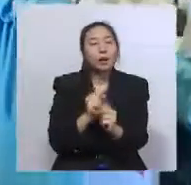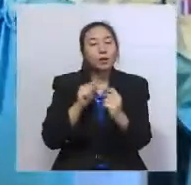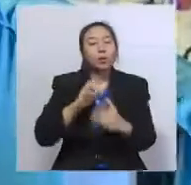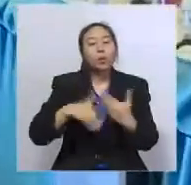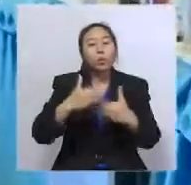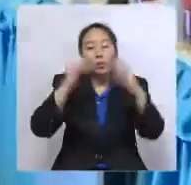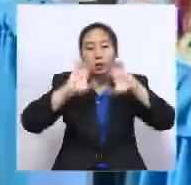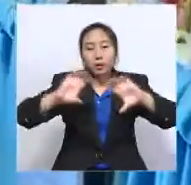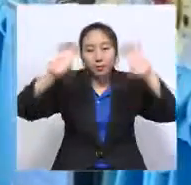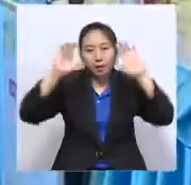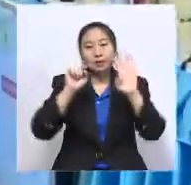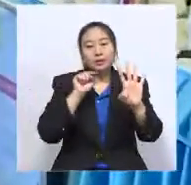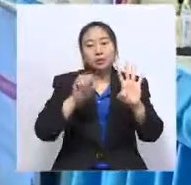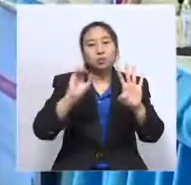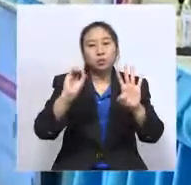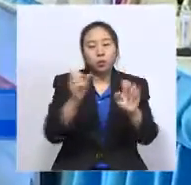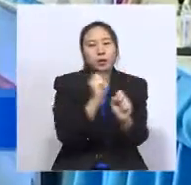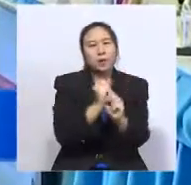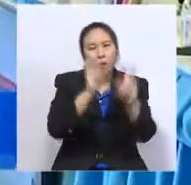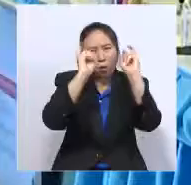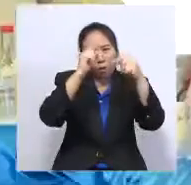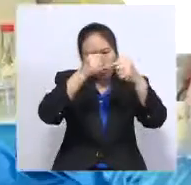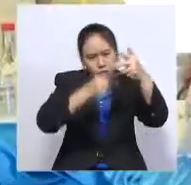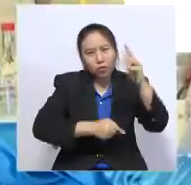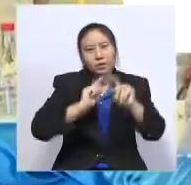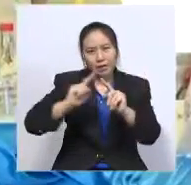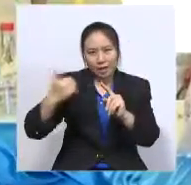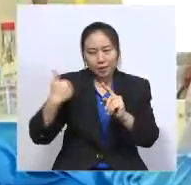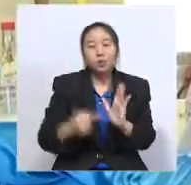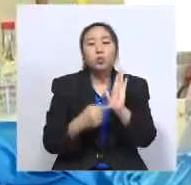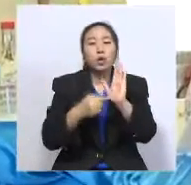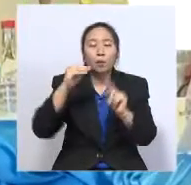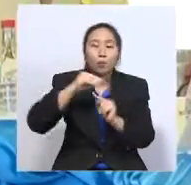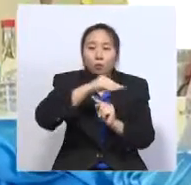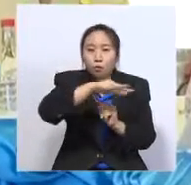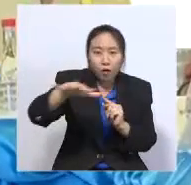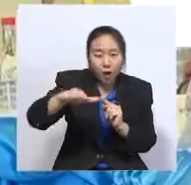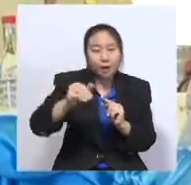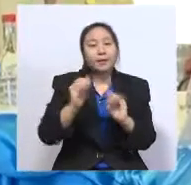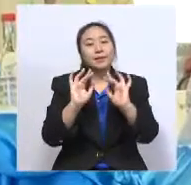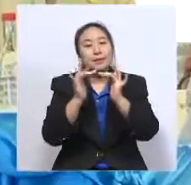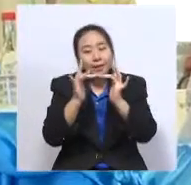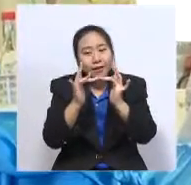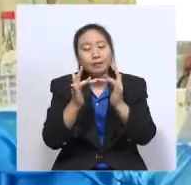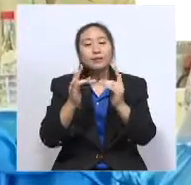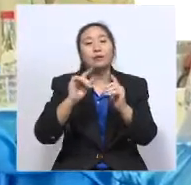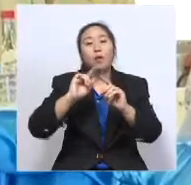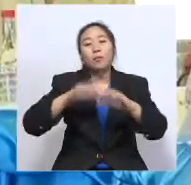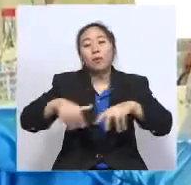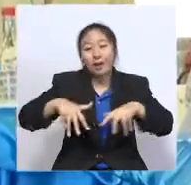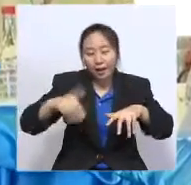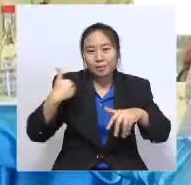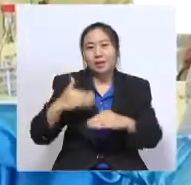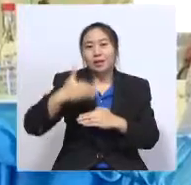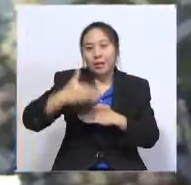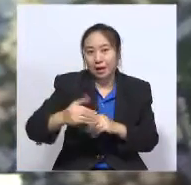ฐบาล 4.0 ค่ะดำเนินการไปแล้วหลายเรื่องด้วยกันอย่างเช่นระบบ Wi-Fi เน็ตประชารัฐแล้วก็ในระยะที่2ที่มี